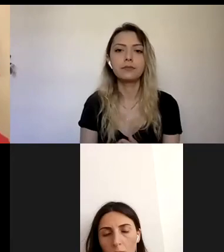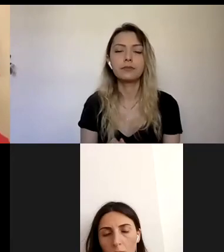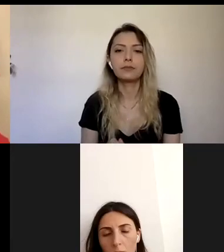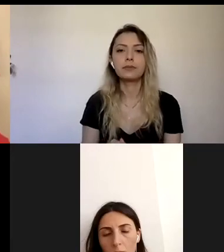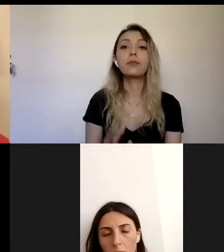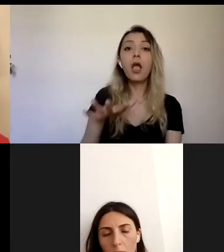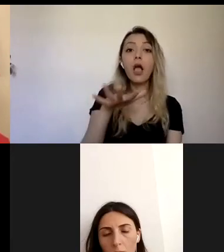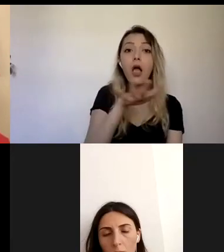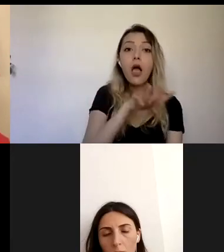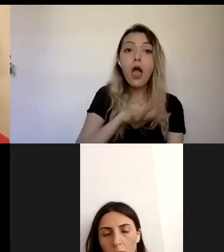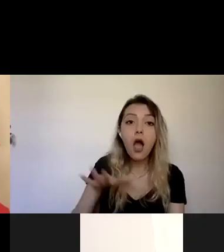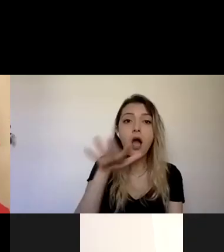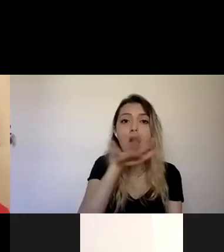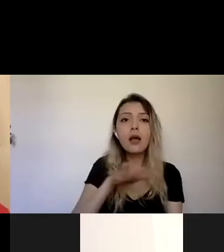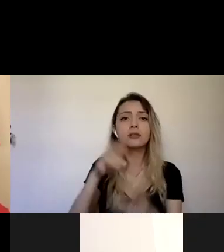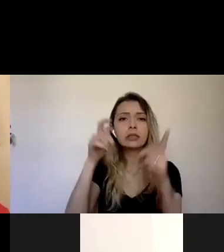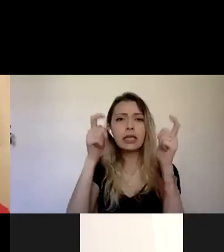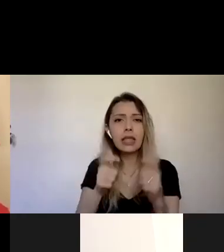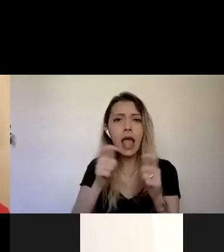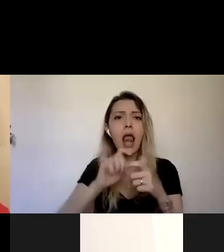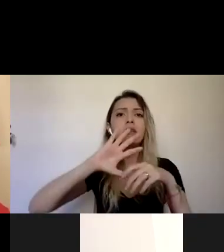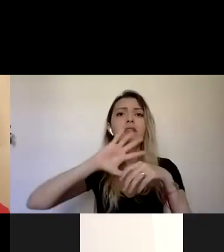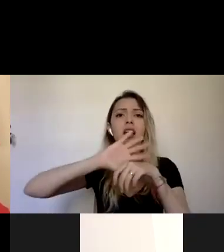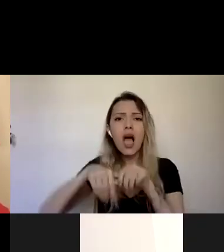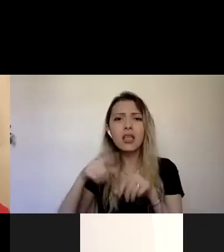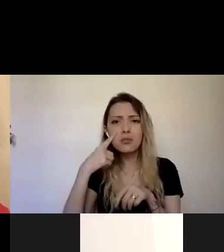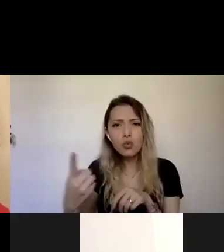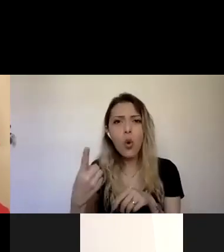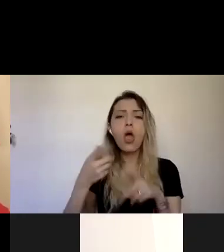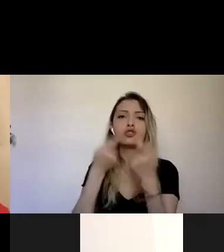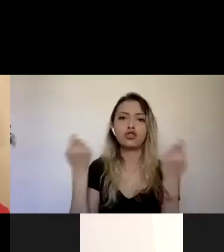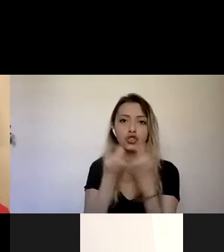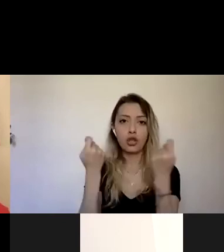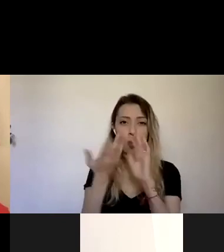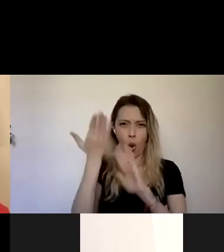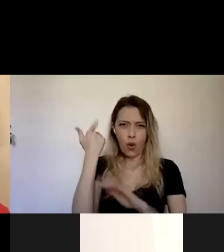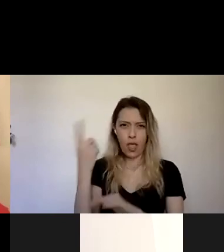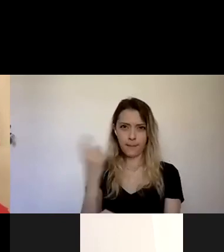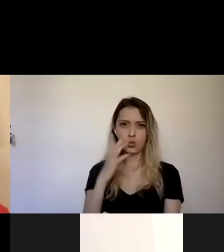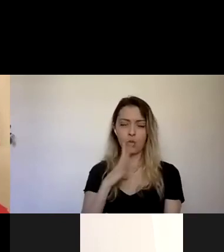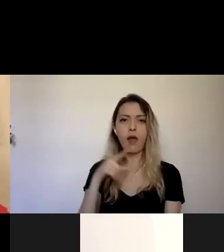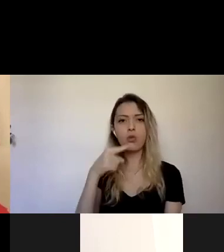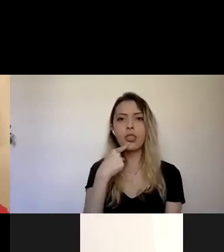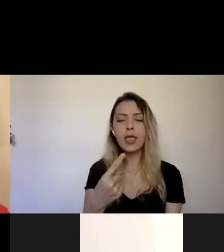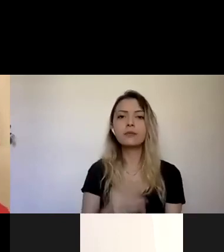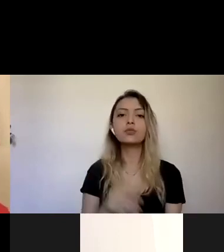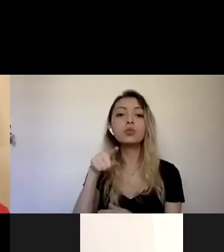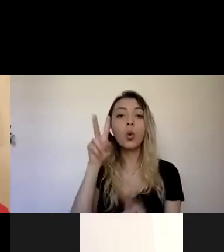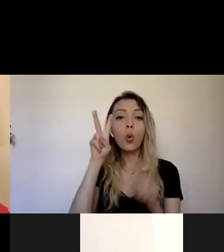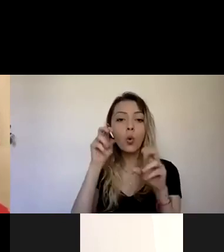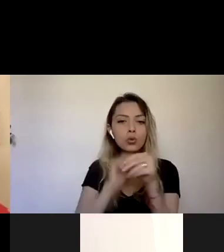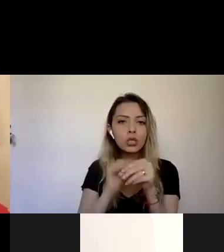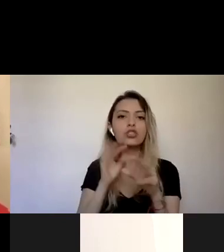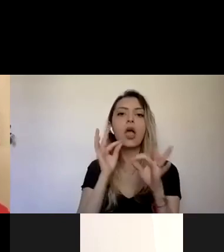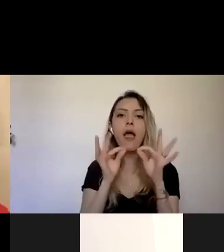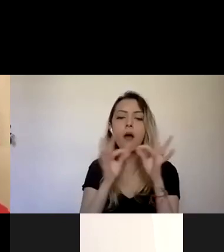arazi gaspları üzerinden çalışıyoruz denmiş. Bu konuda Ekonomik Sosyal Kültürel Haklar Komitesi'nin